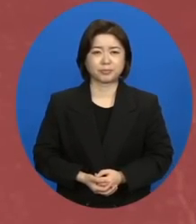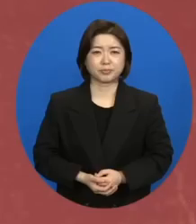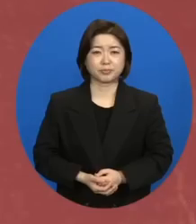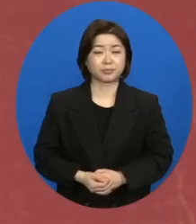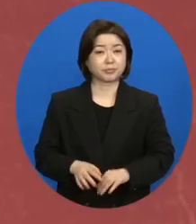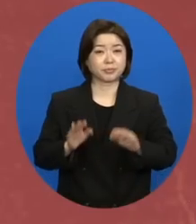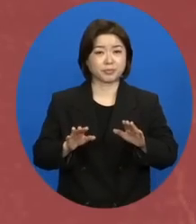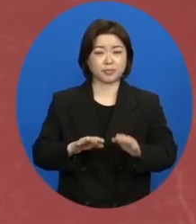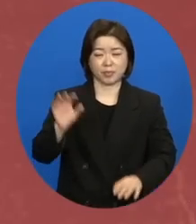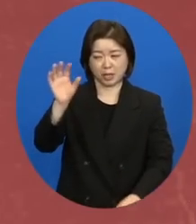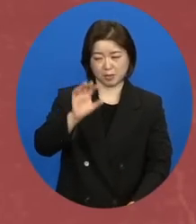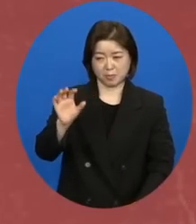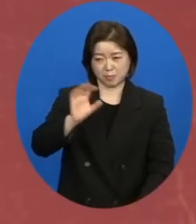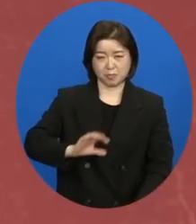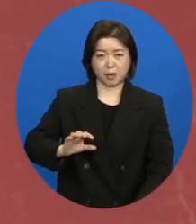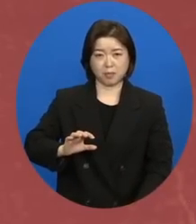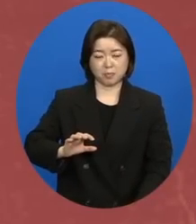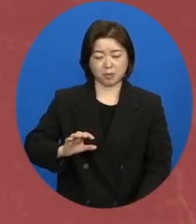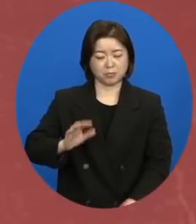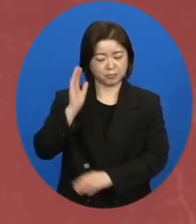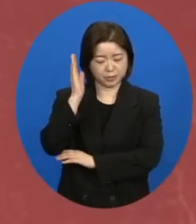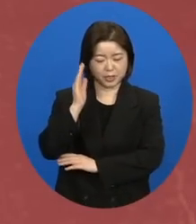이번에 반복되는 얘기라서 죄송한데